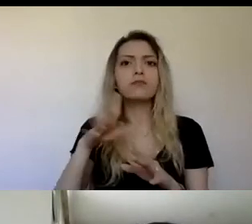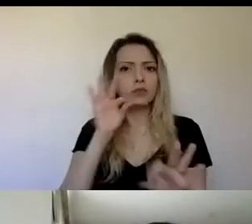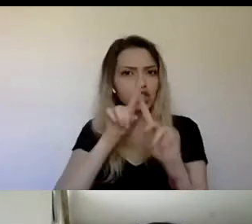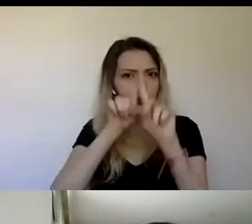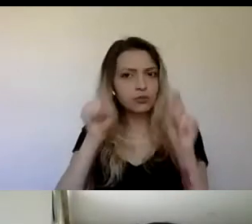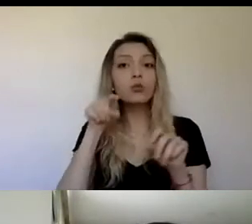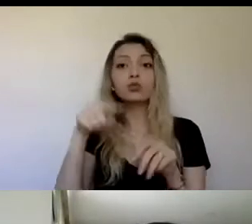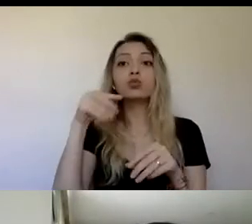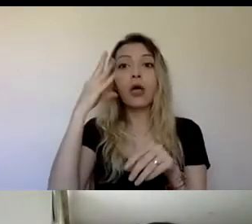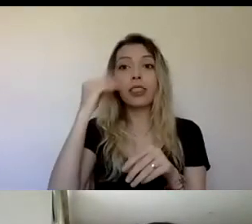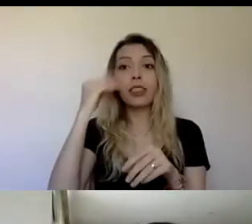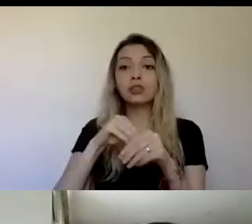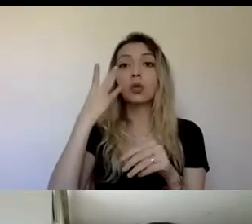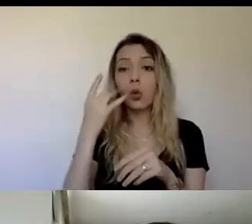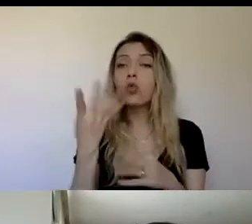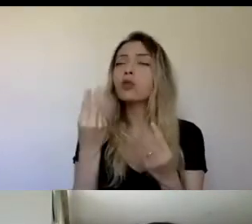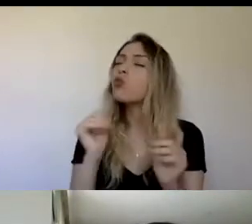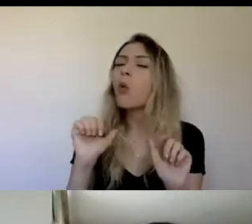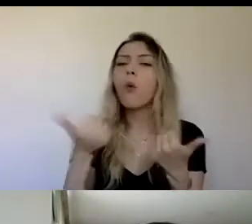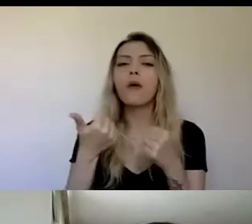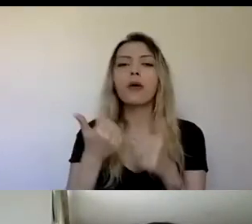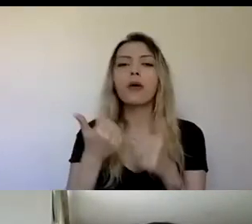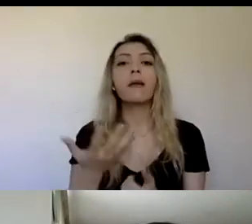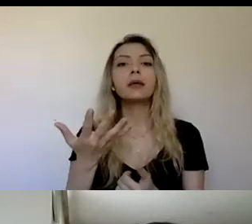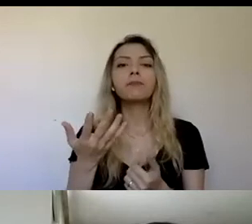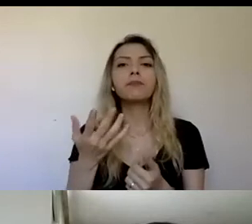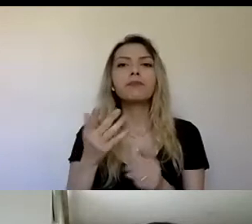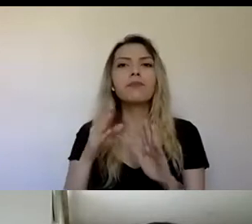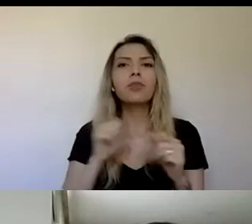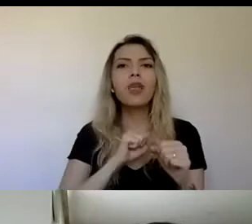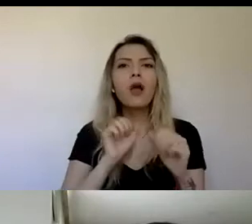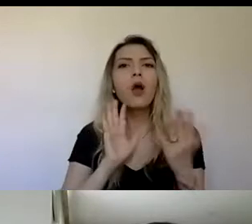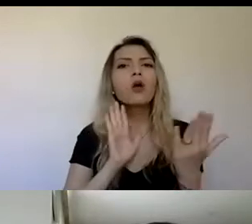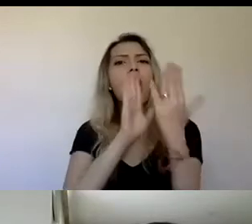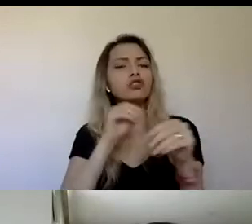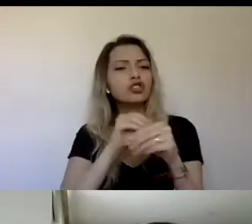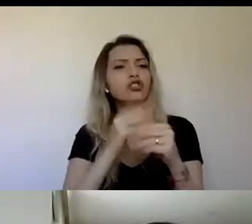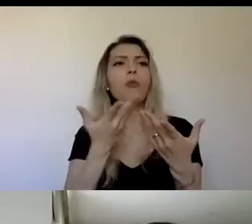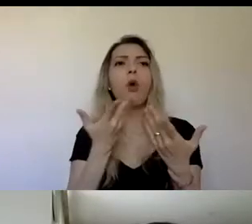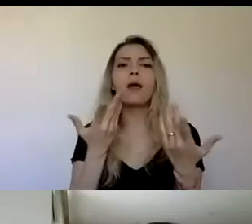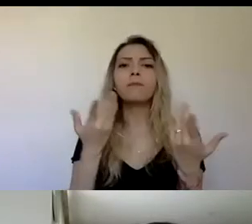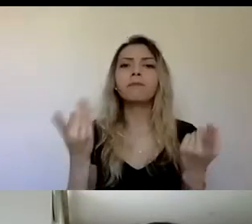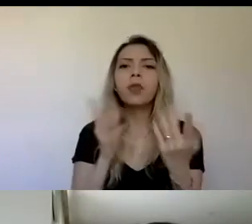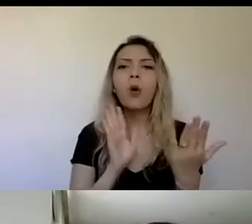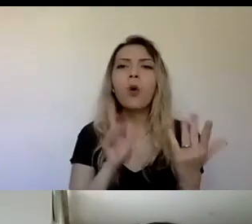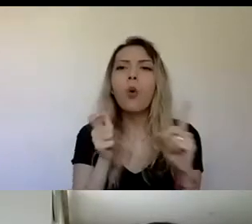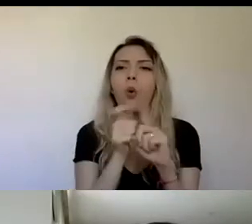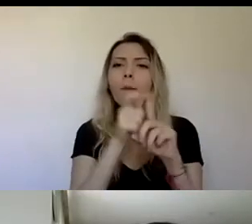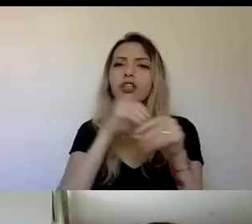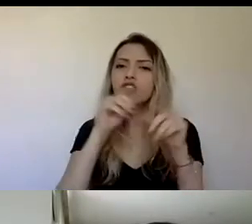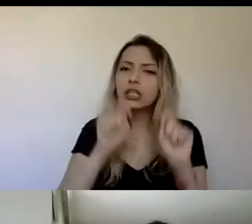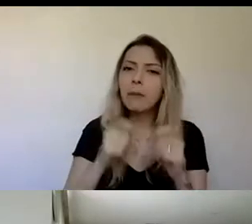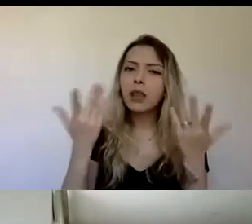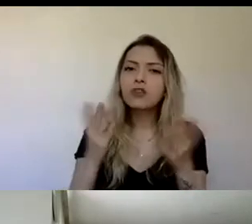göstergeler. Alınan önlemler, atılan adımlar, yasalar, politikaların uygulanması ve diğer yasal